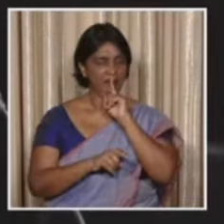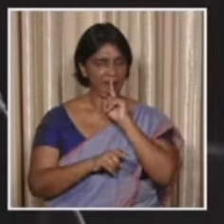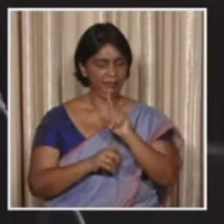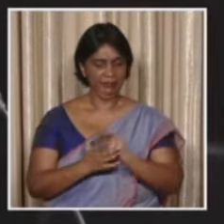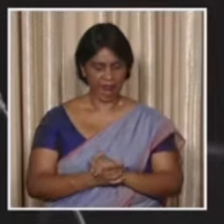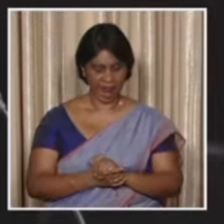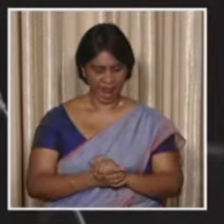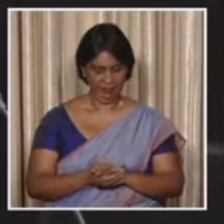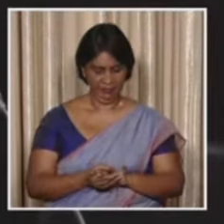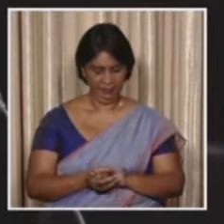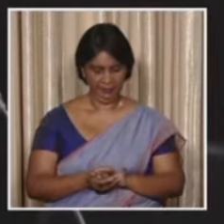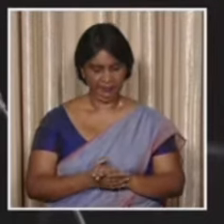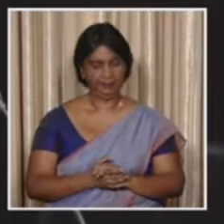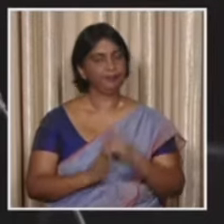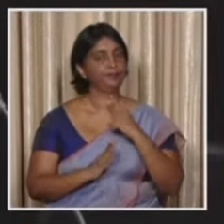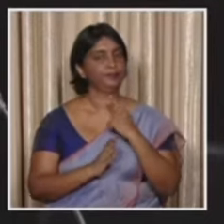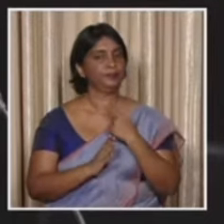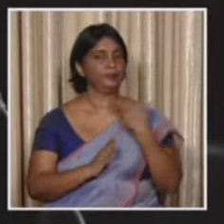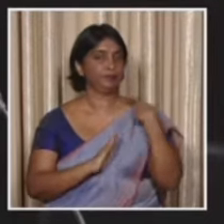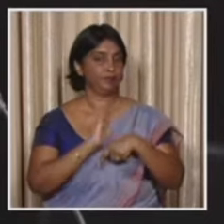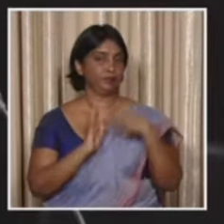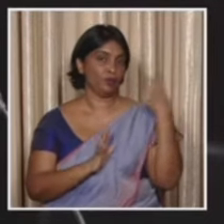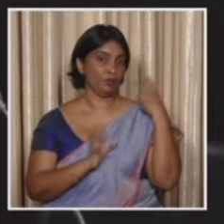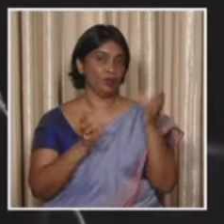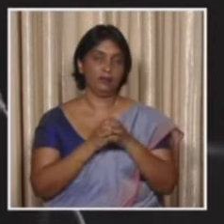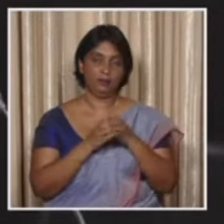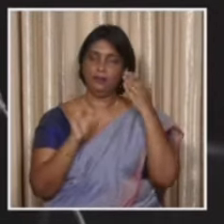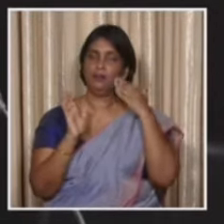ஸ்ரீலங்கா முஸ்லிம் காங்கிரஸின் சார்பில் ஒரு சில வார்த்தைகள்